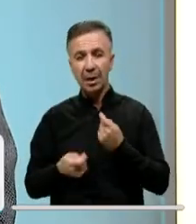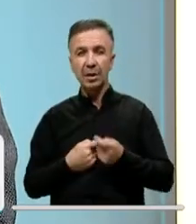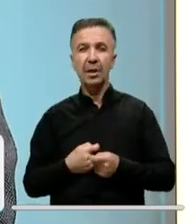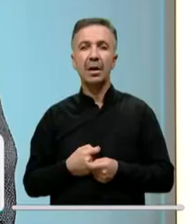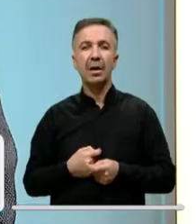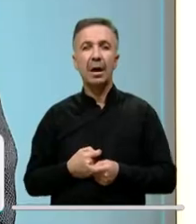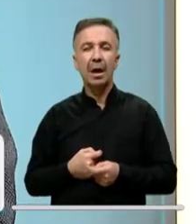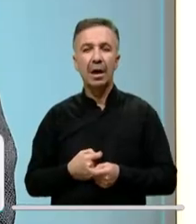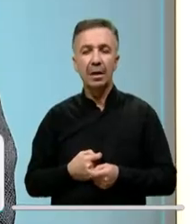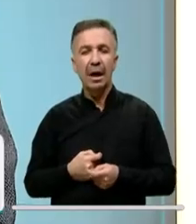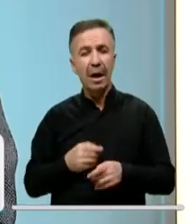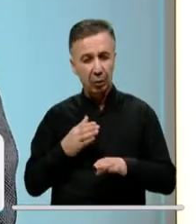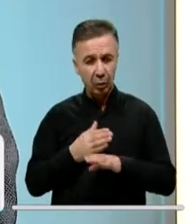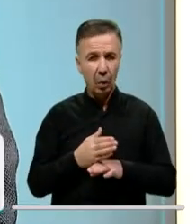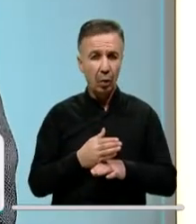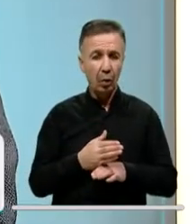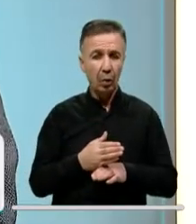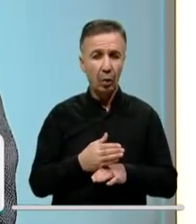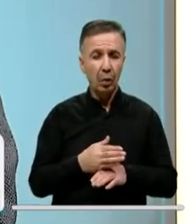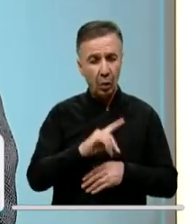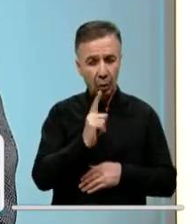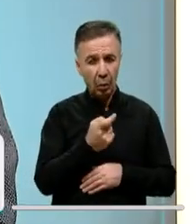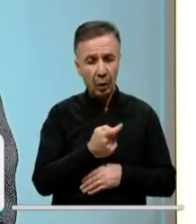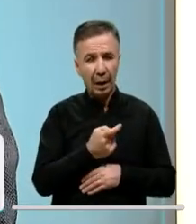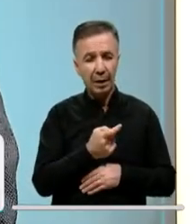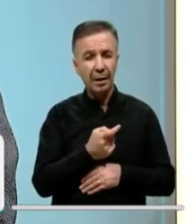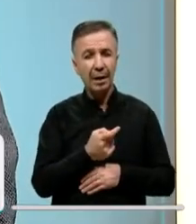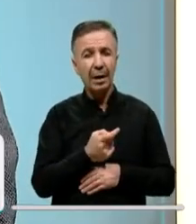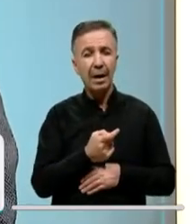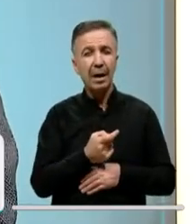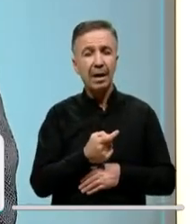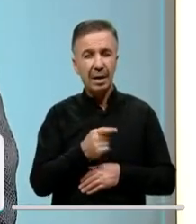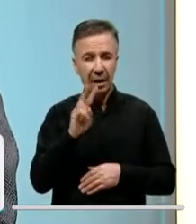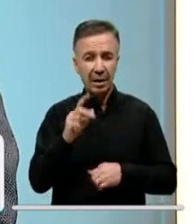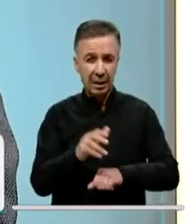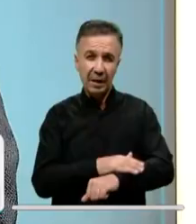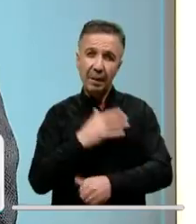İsabet eden 2 sevap alır, hata eden 1 sevap alır. Eyvallah. Yeter ki